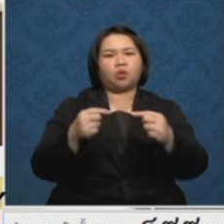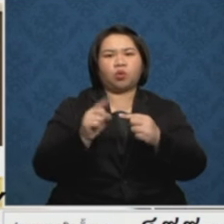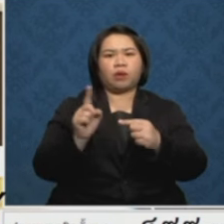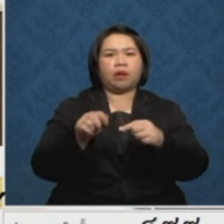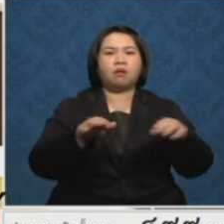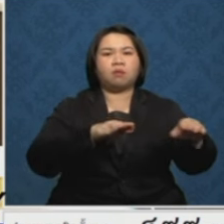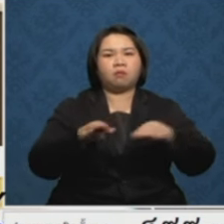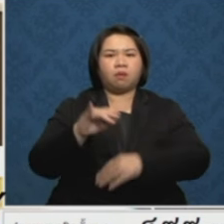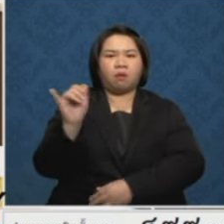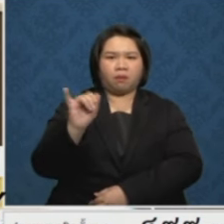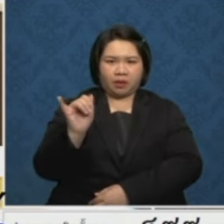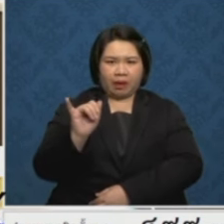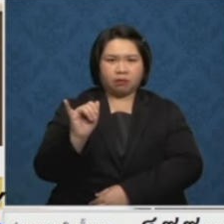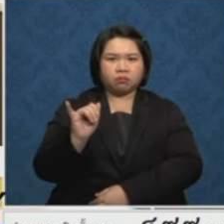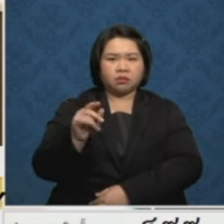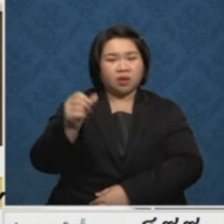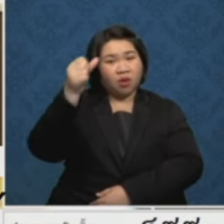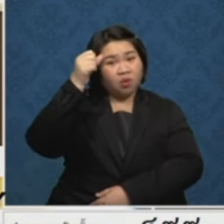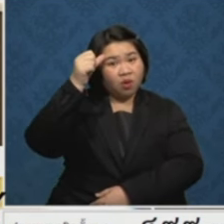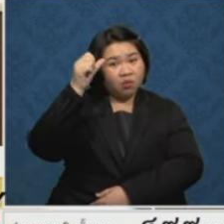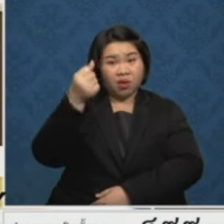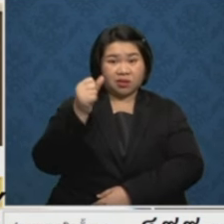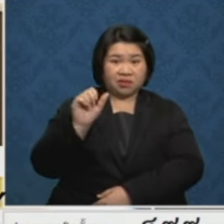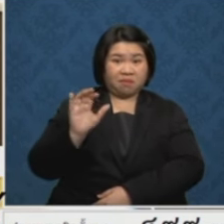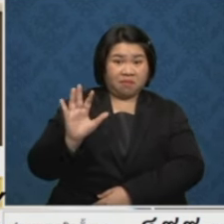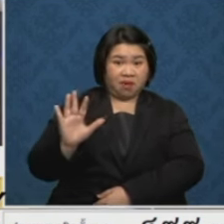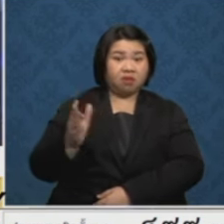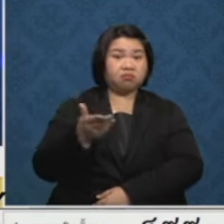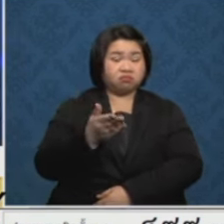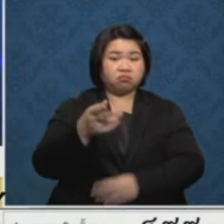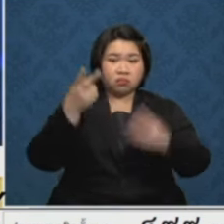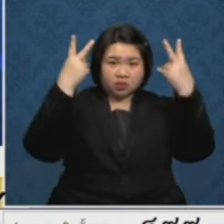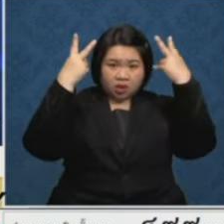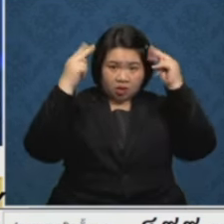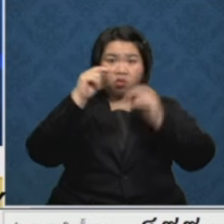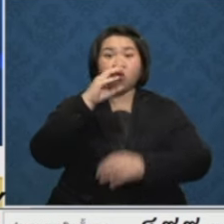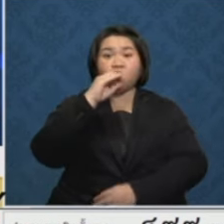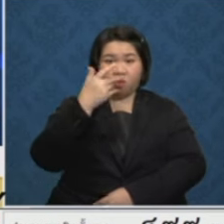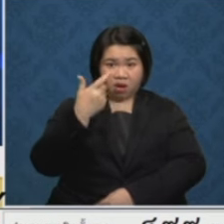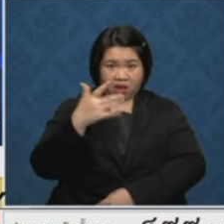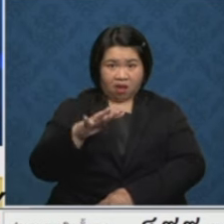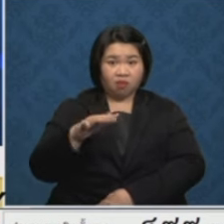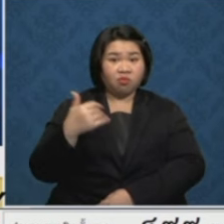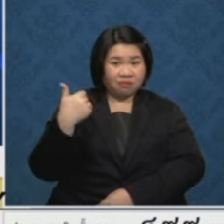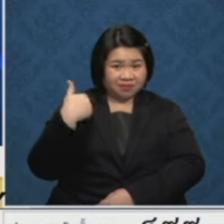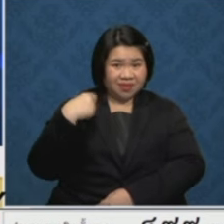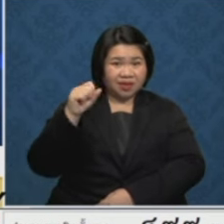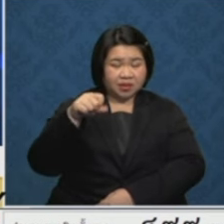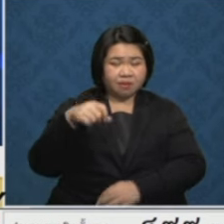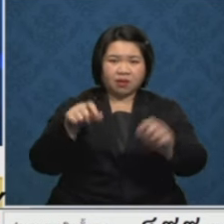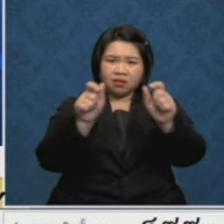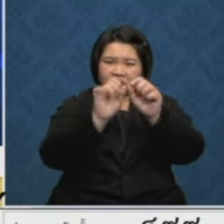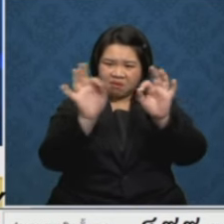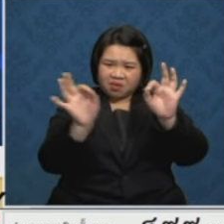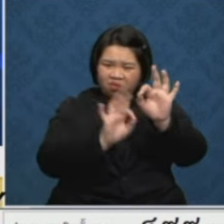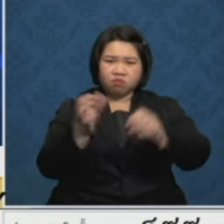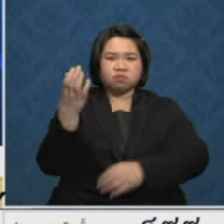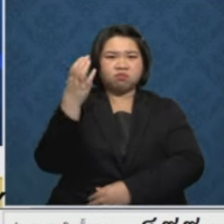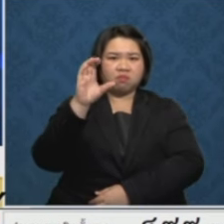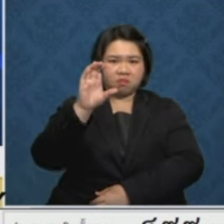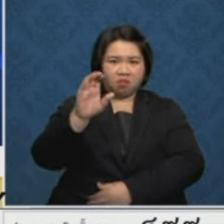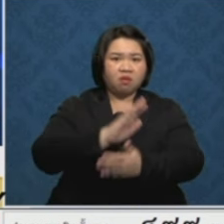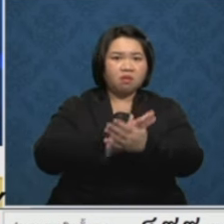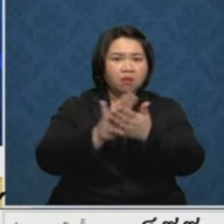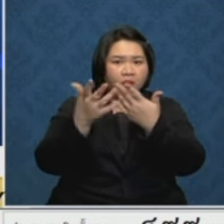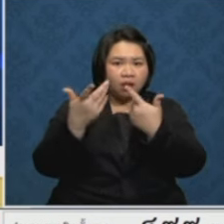ค่ะอีก15วันค่ะนายกแถลงไปแล้วค่ะโพสต์ลงโซเชียลลง Twitter ไปแล้วค่ะว่าจะลง